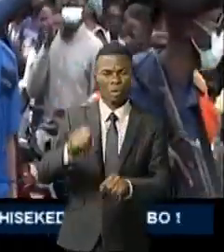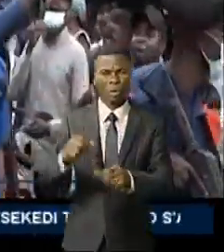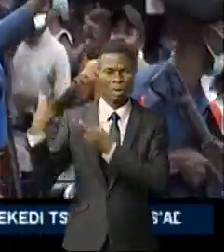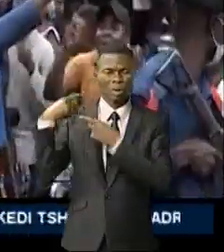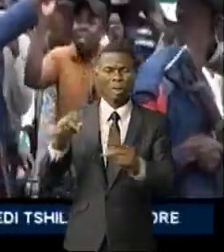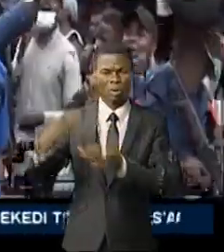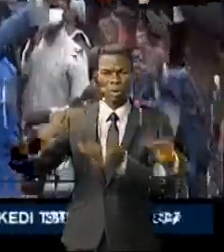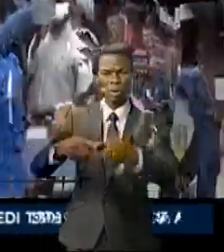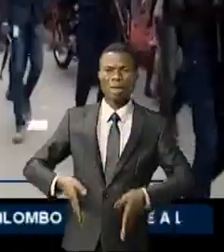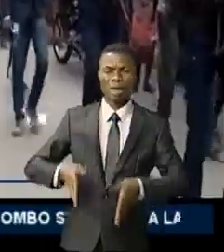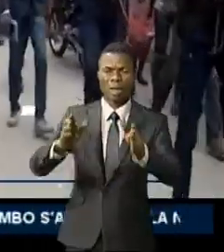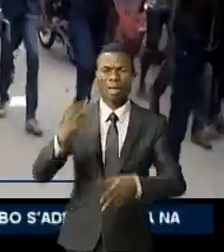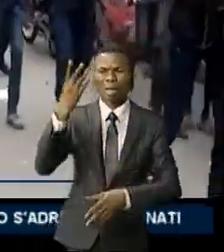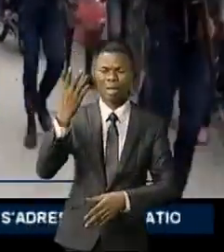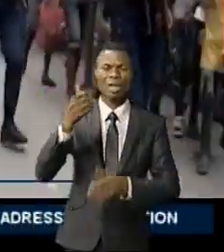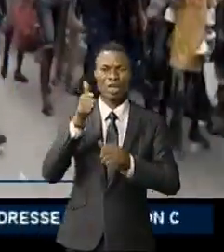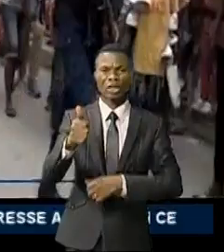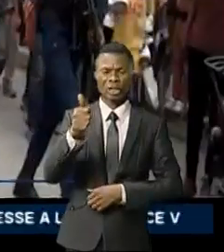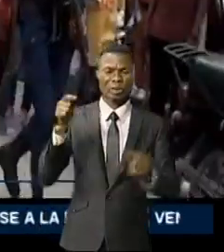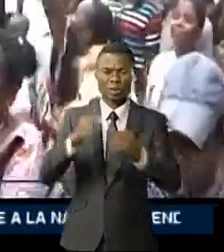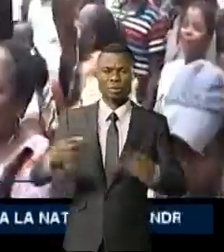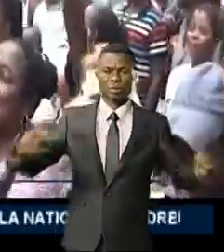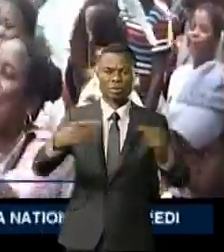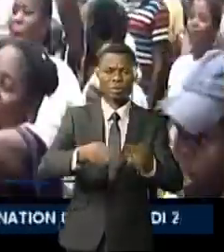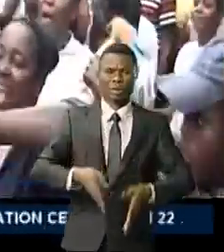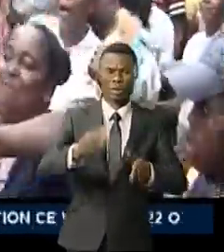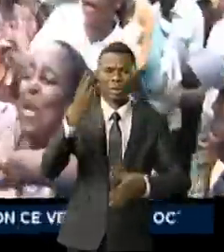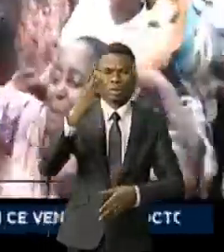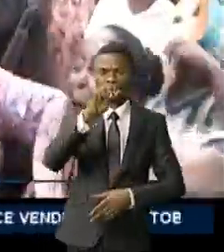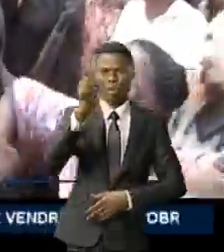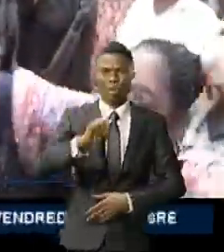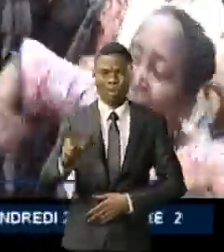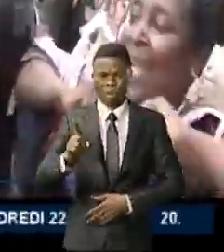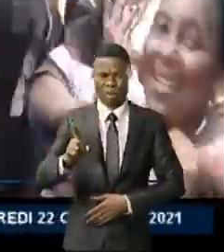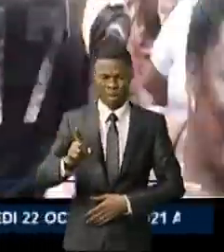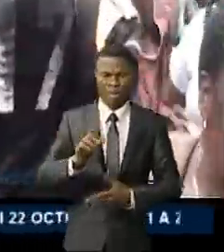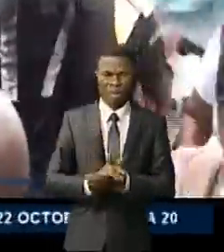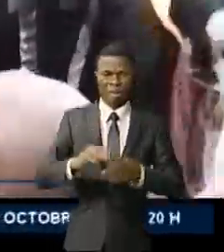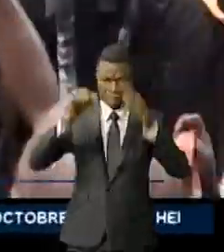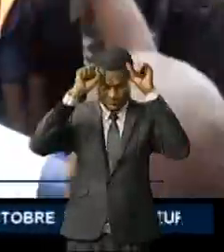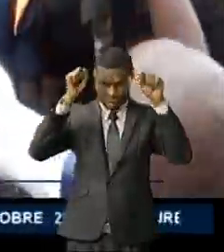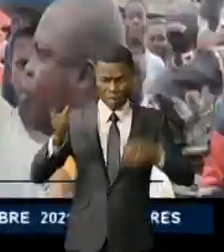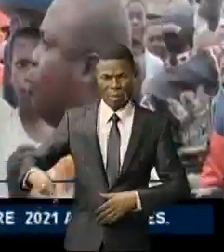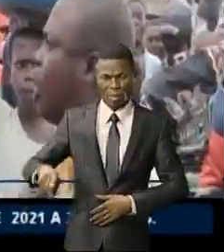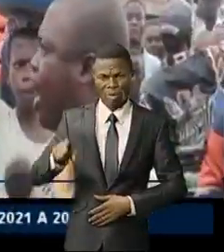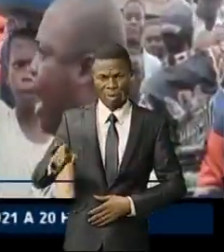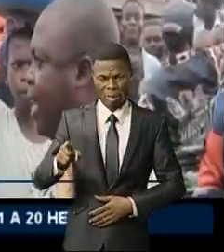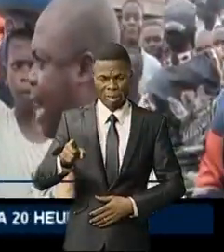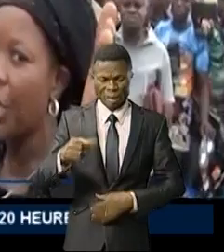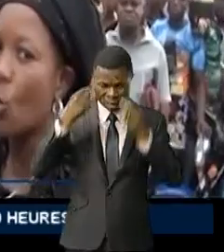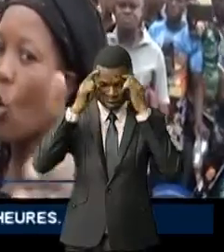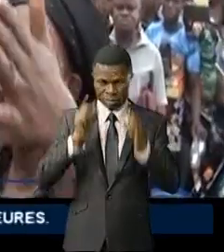croisement des avenues 4 janvier jusqu'au croisement des avenues 3Z. Séance tenante, le chef de l'exécutif provincial a décidé